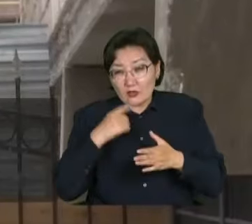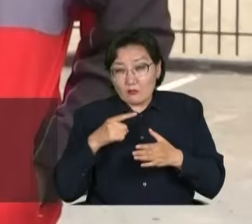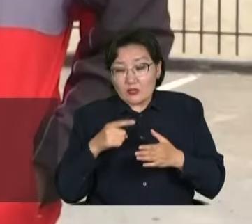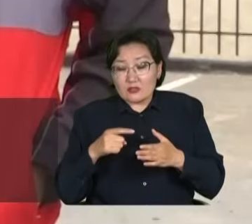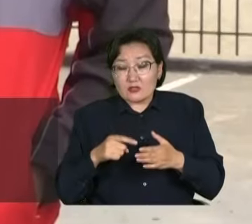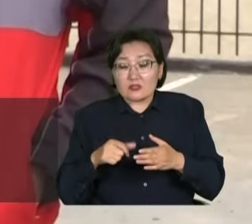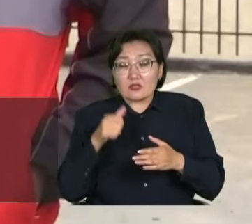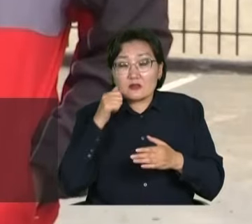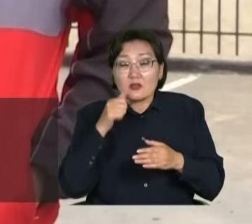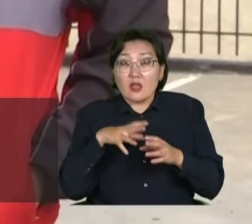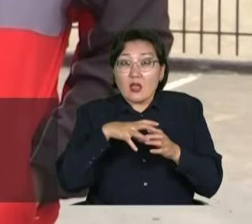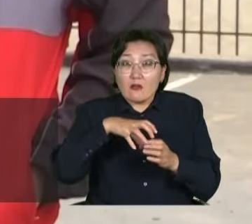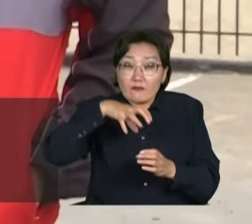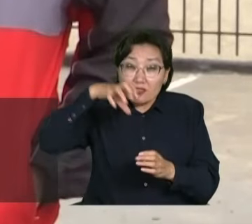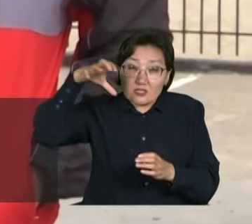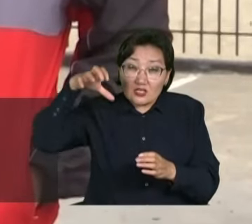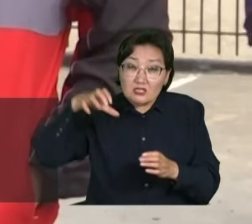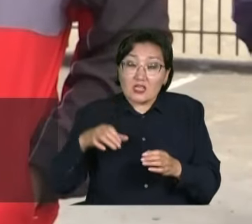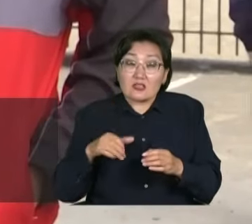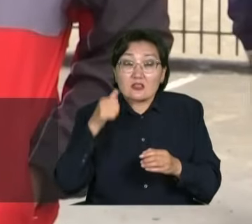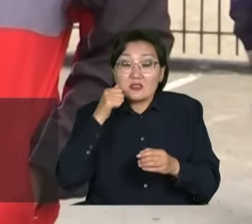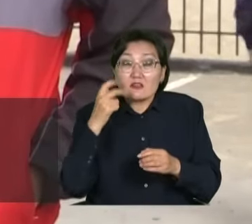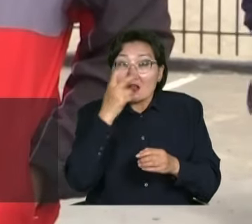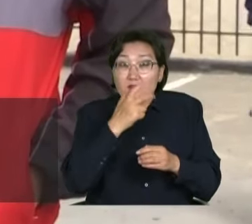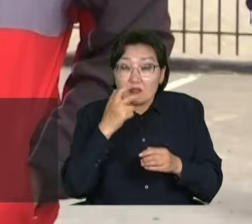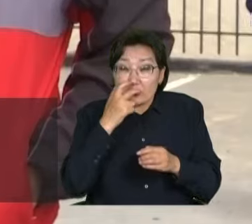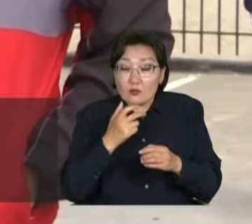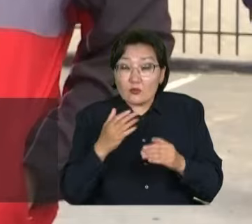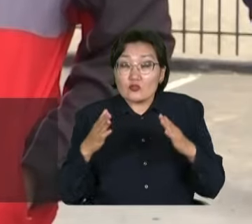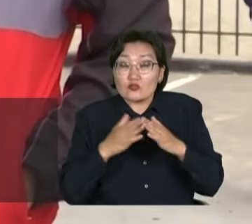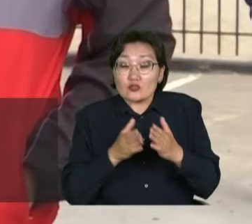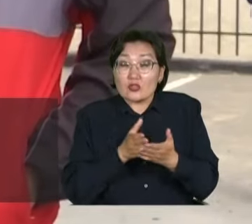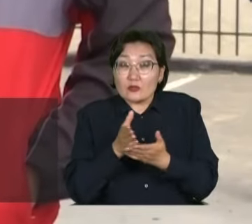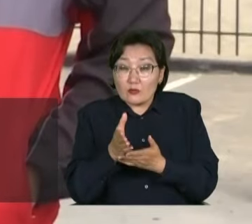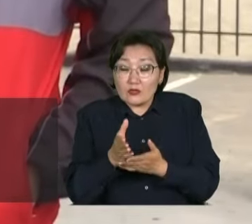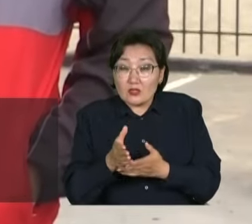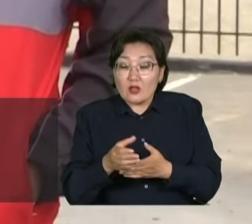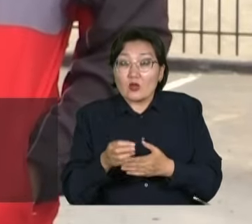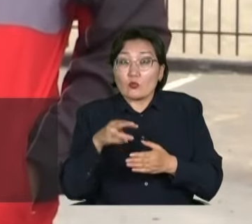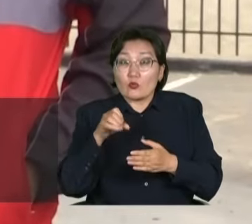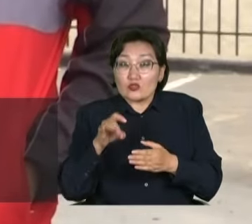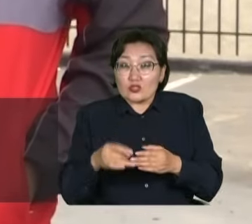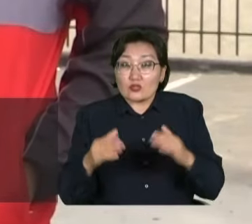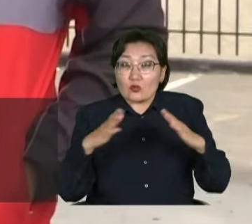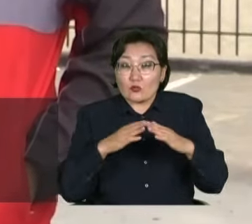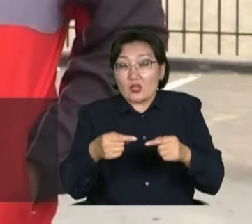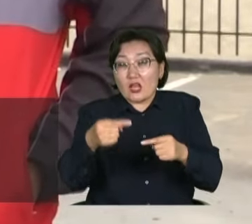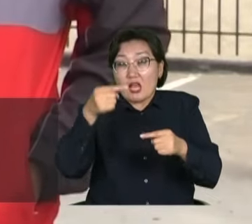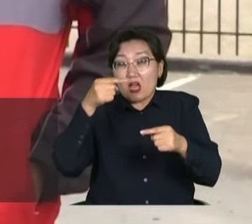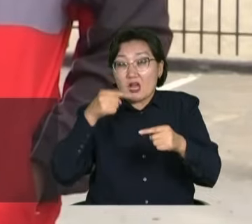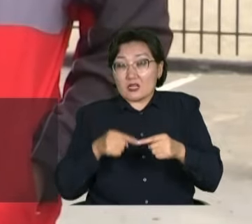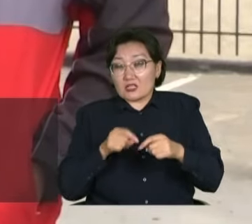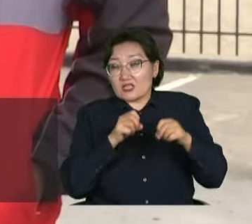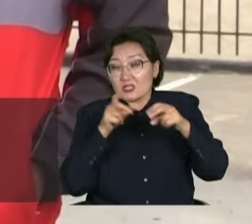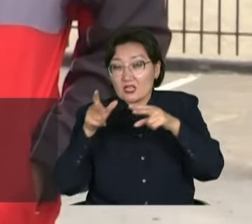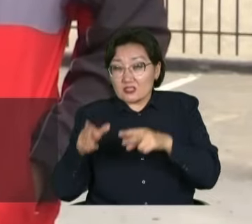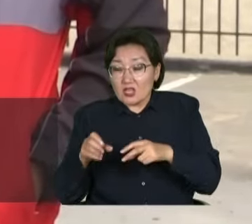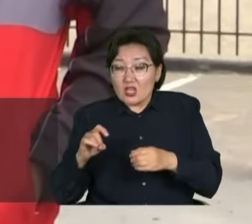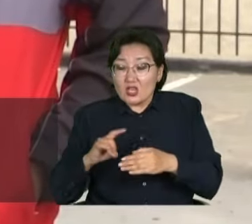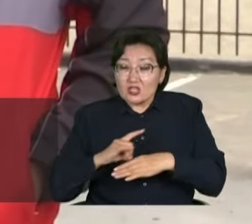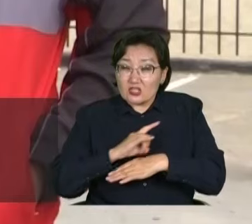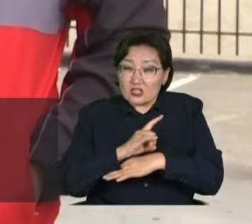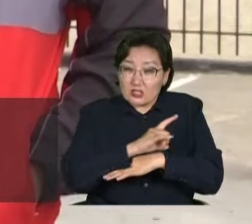үй шыға тамақтың иісін бір үйге кіреді. Сасып дейді. Ана артында дейді, мусорын артына шығарады. Ертең шыққан, анау бәрі үймілейді,